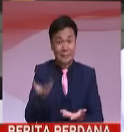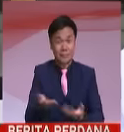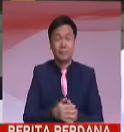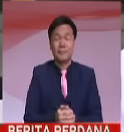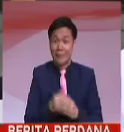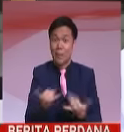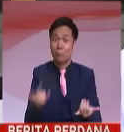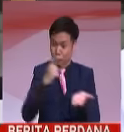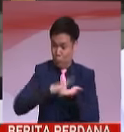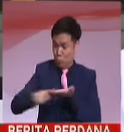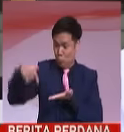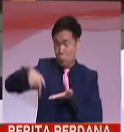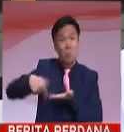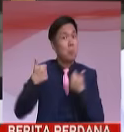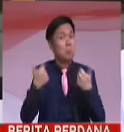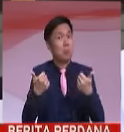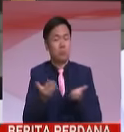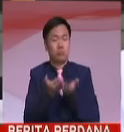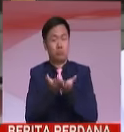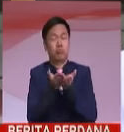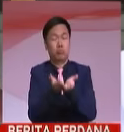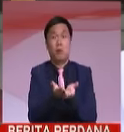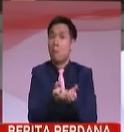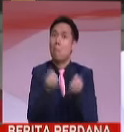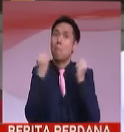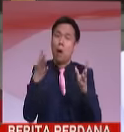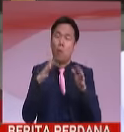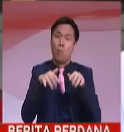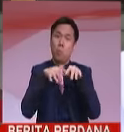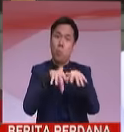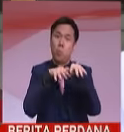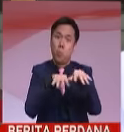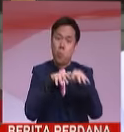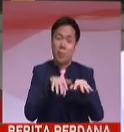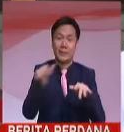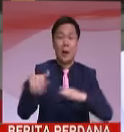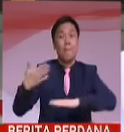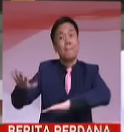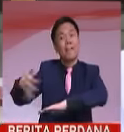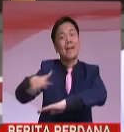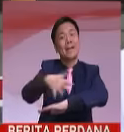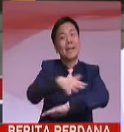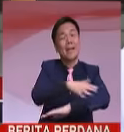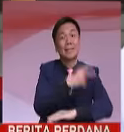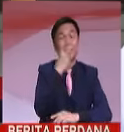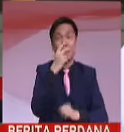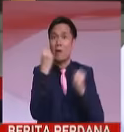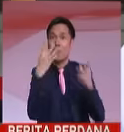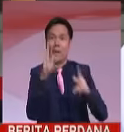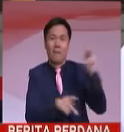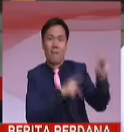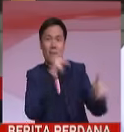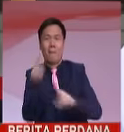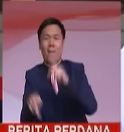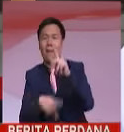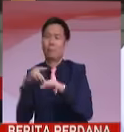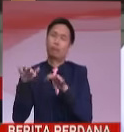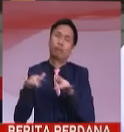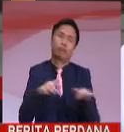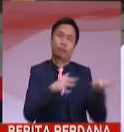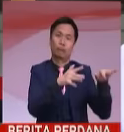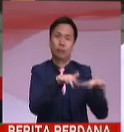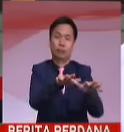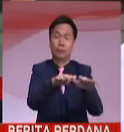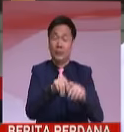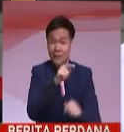seminggunya memang menggalakkan nah Ferry penuh dana Cipta channel mulai bernafas pula aktif smule salah satu trik